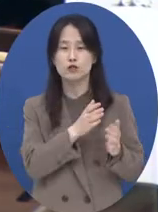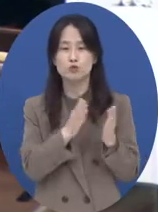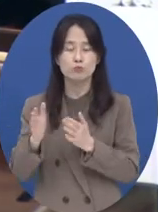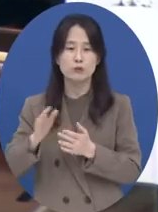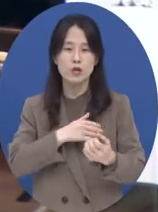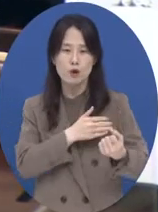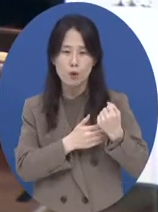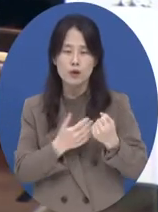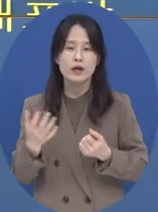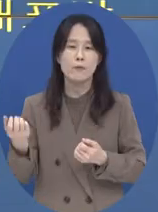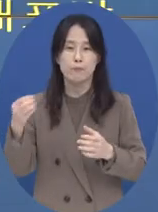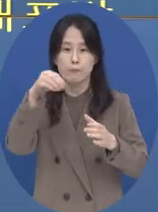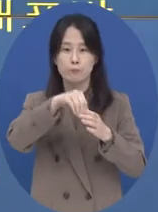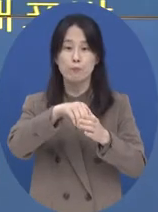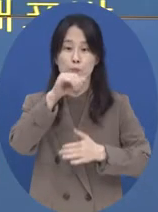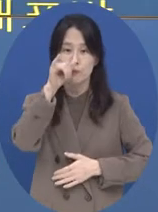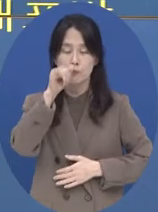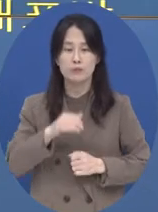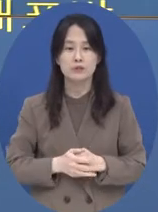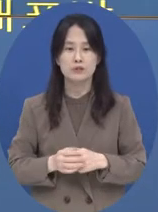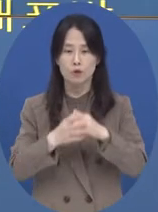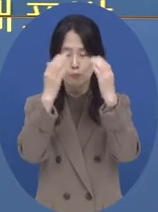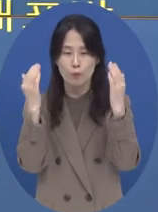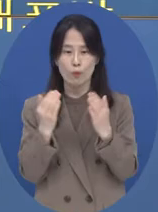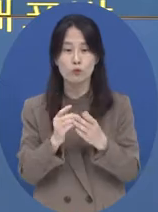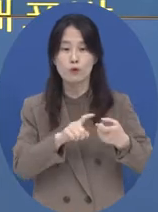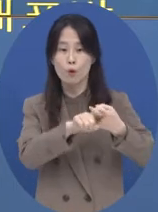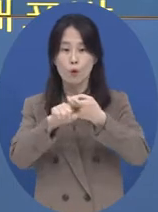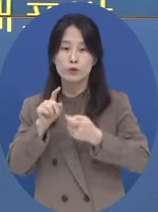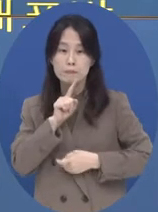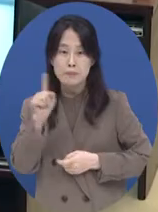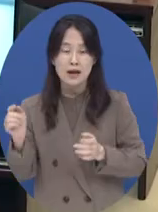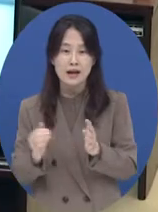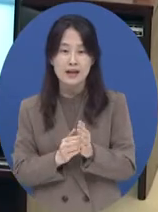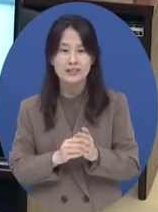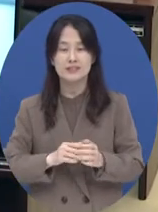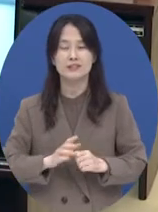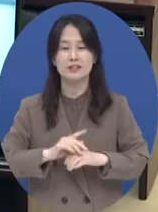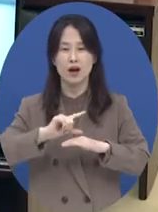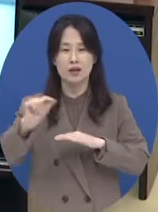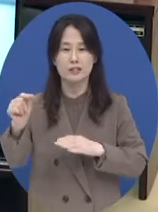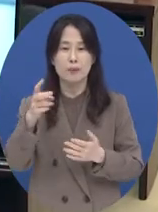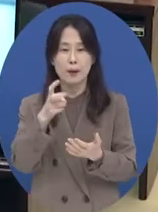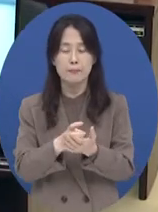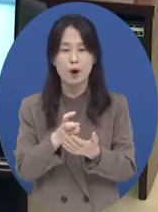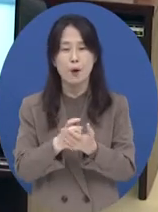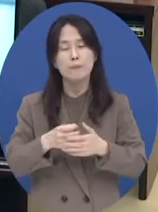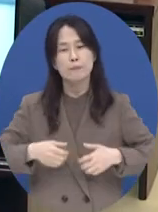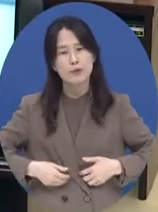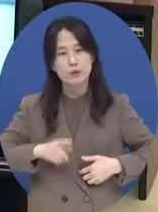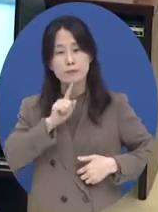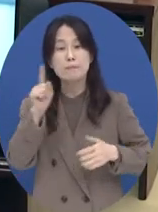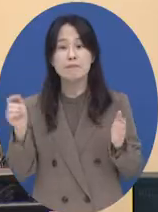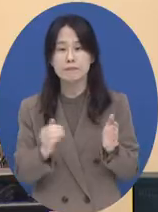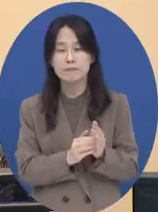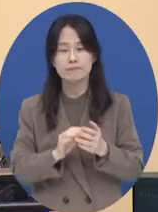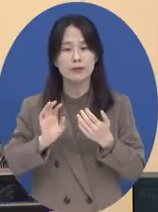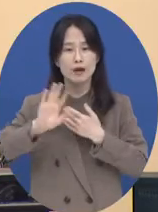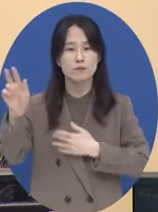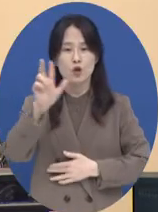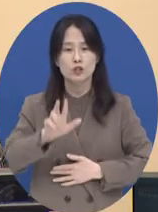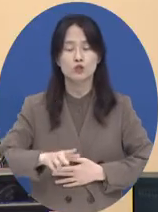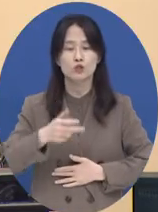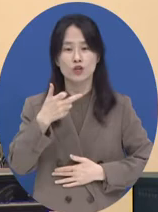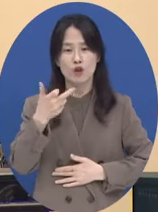내용이 포함됐습니다. 도의원 전원이 공동 발의해 지방의회법 제정의 필요성을 강조했고, 앞으로 전국 17개